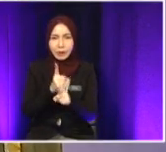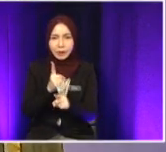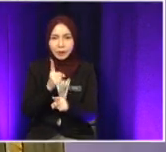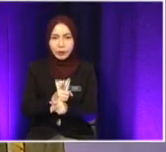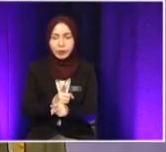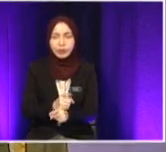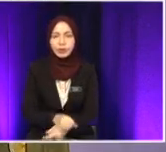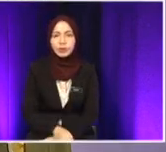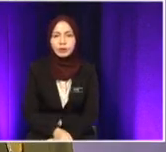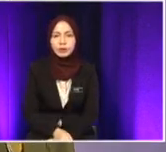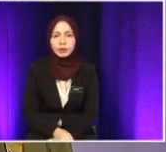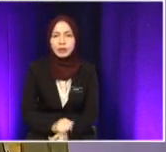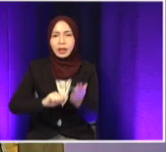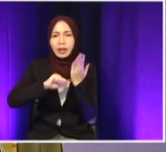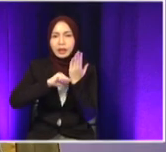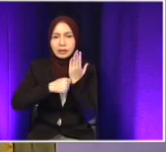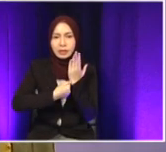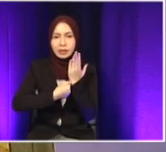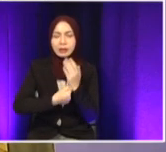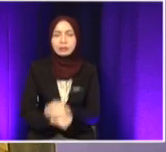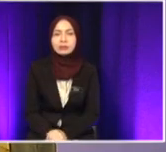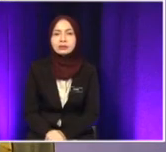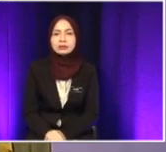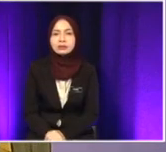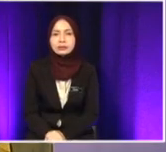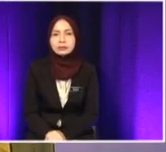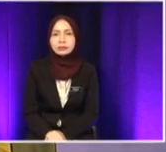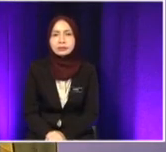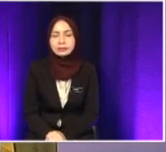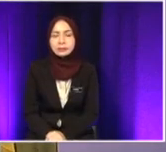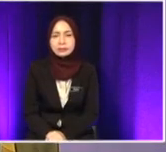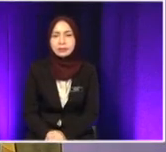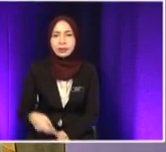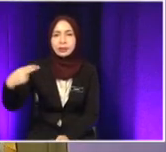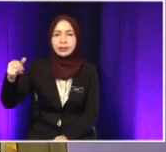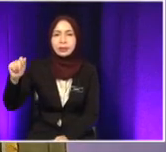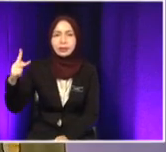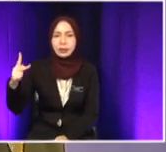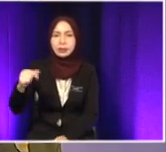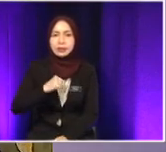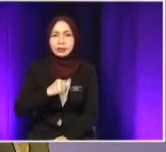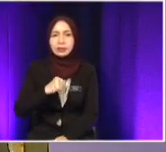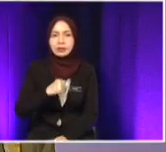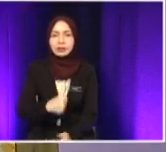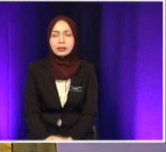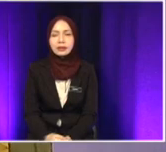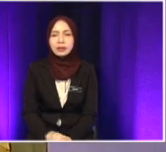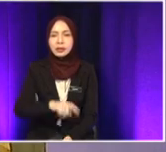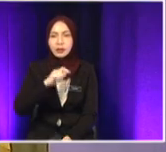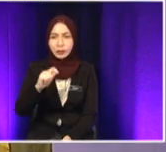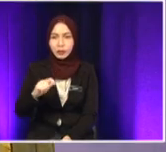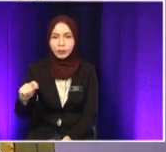mesti daripada hak ataupun kreativity kita sendiri oke kadang-kadang kita menulis